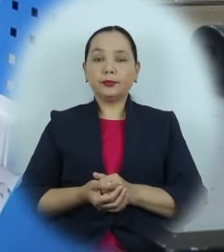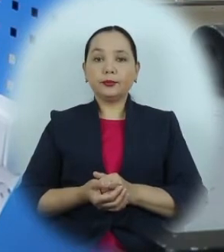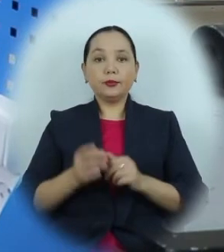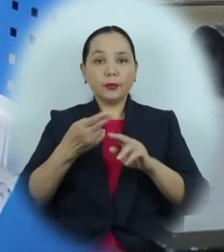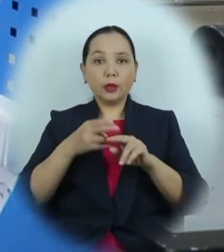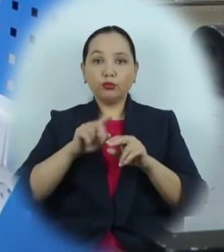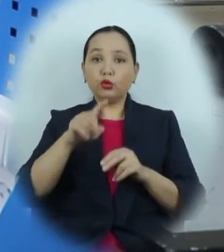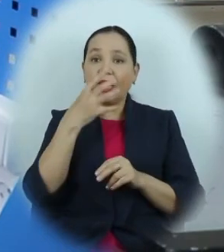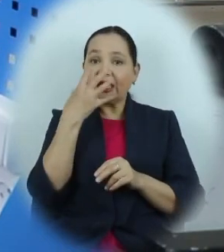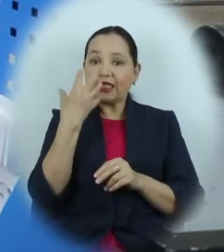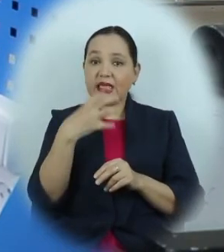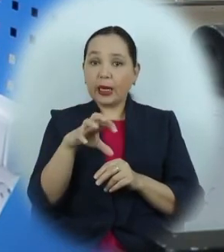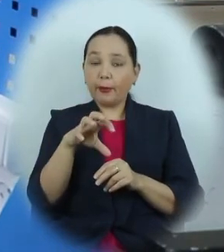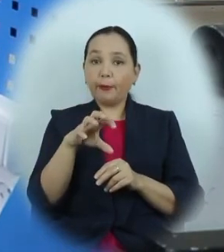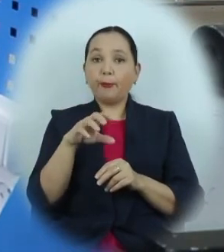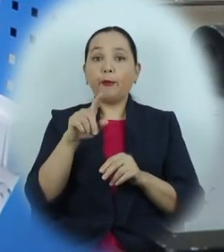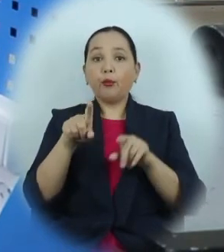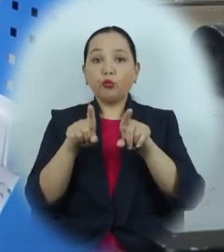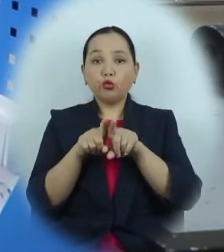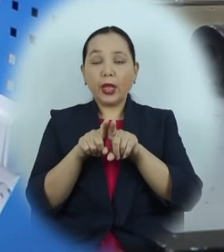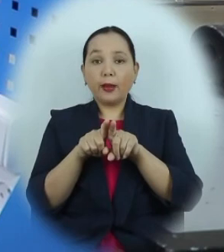buni qizdirib, bunda ham